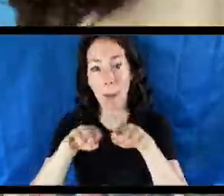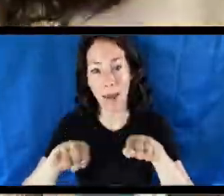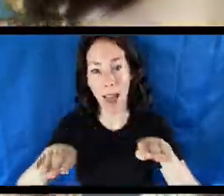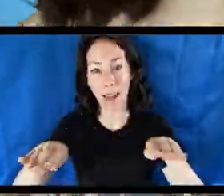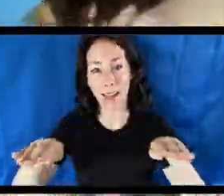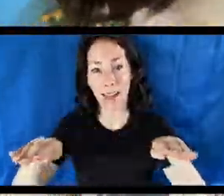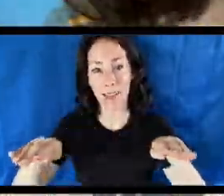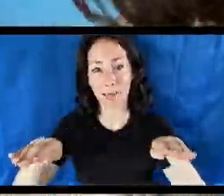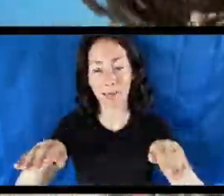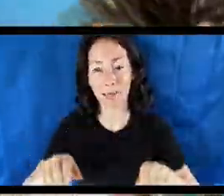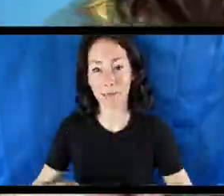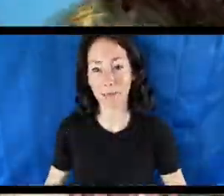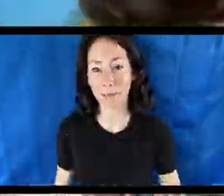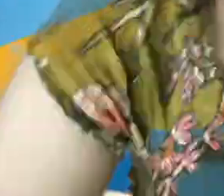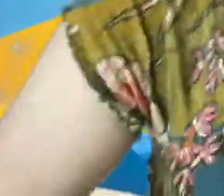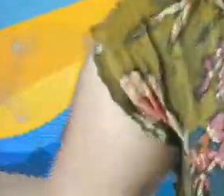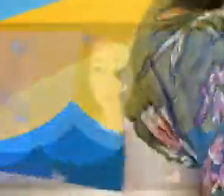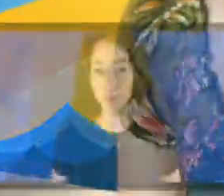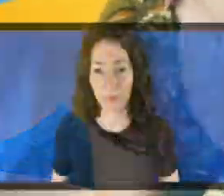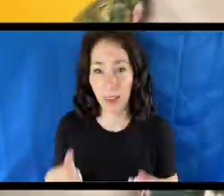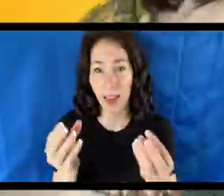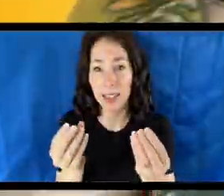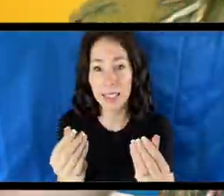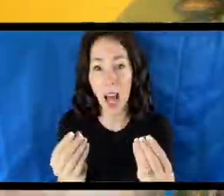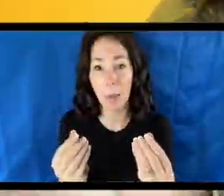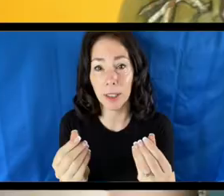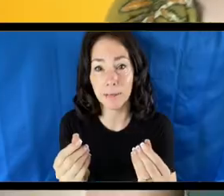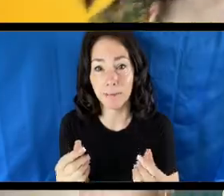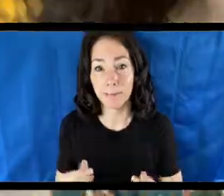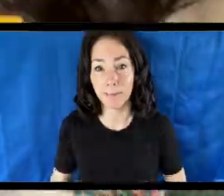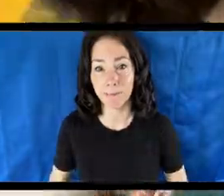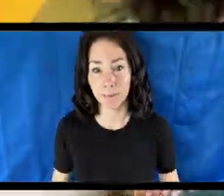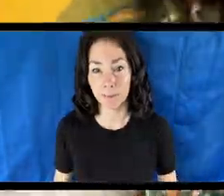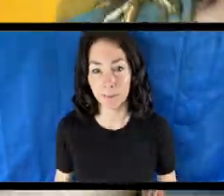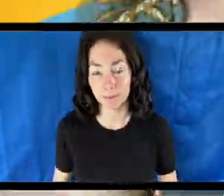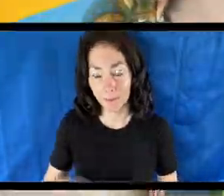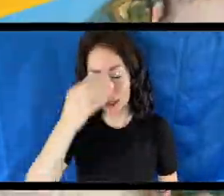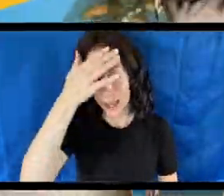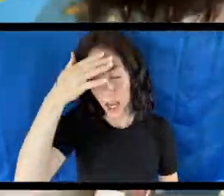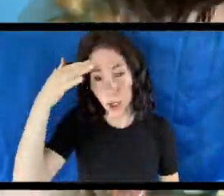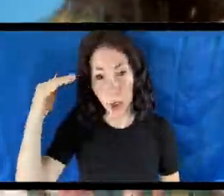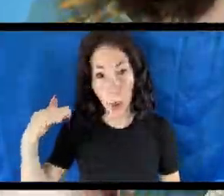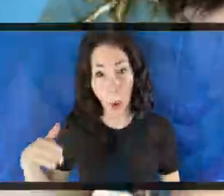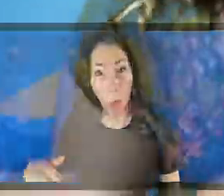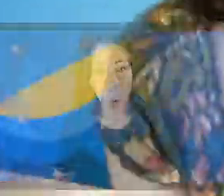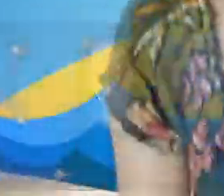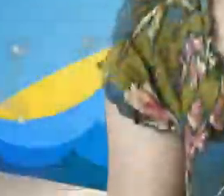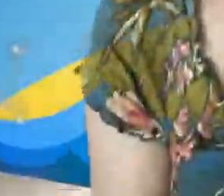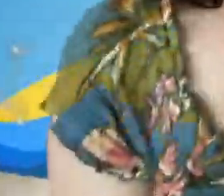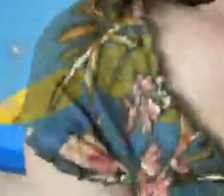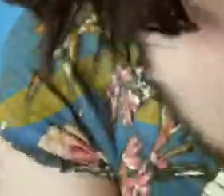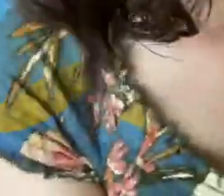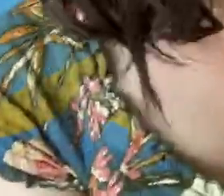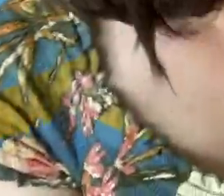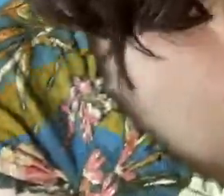allons à la plage Sur le sable chaud, oh oh, il fait tellement beau, oh oh